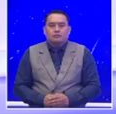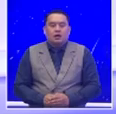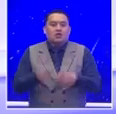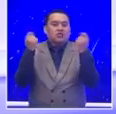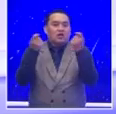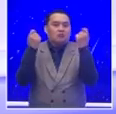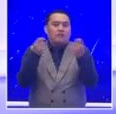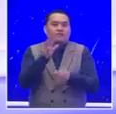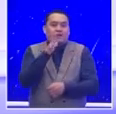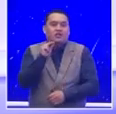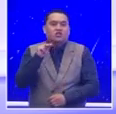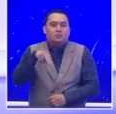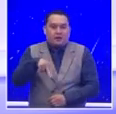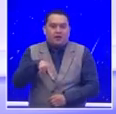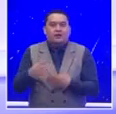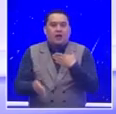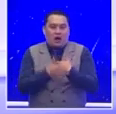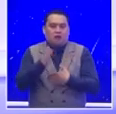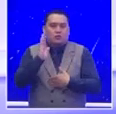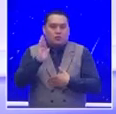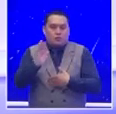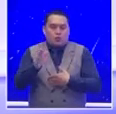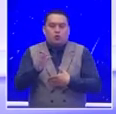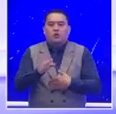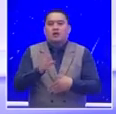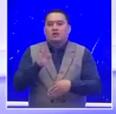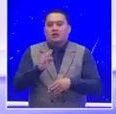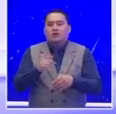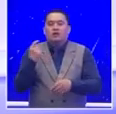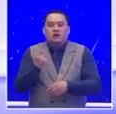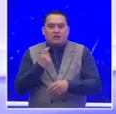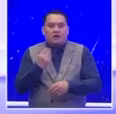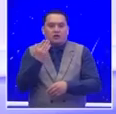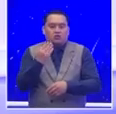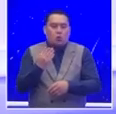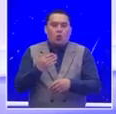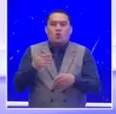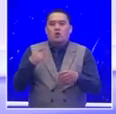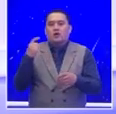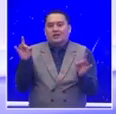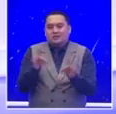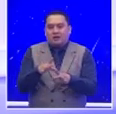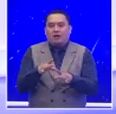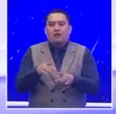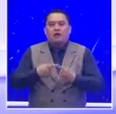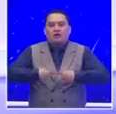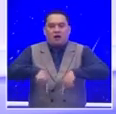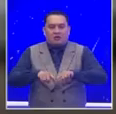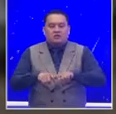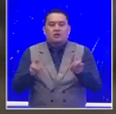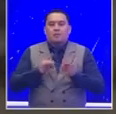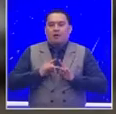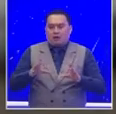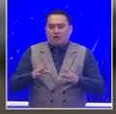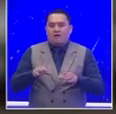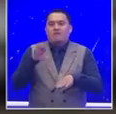За свадьбу во время ЧП накажут жителей Жетысая. Административное дело заведено в отношении владельца тойханы и организатора торжества. По